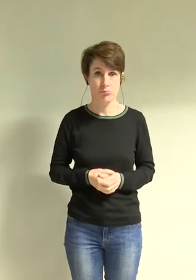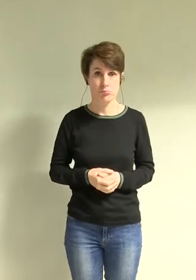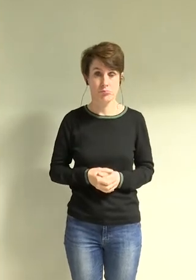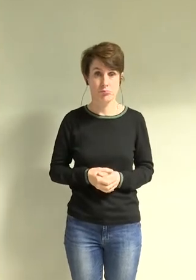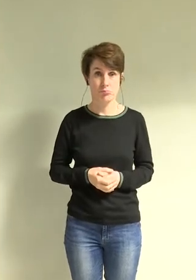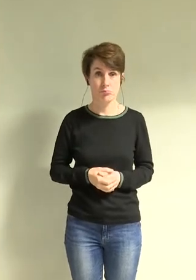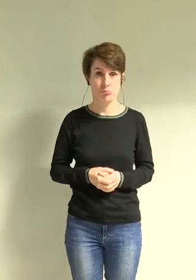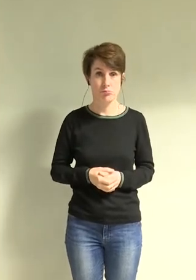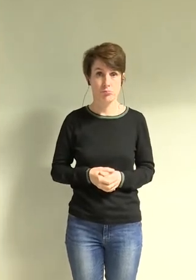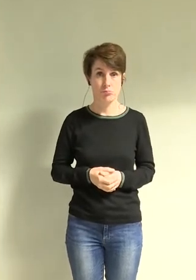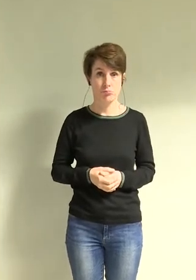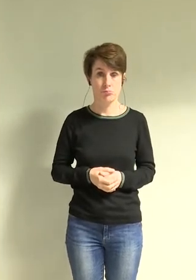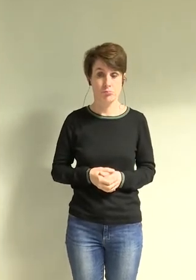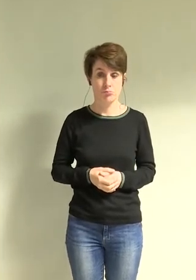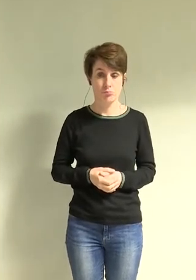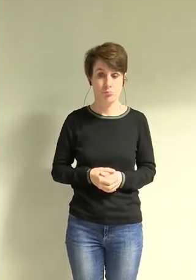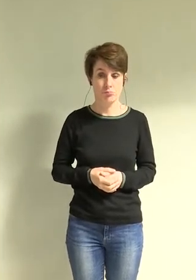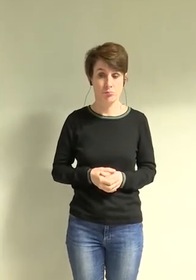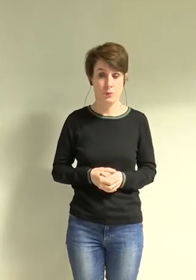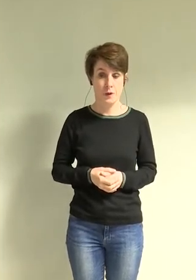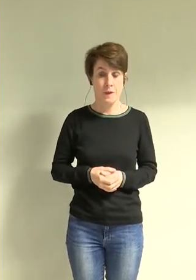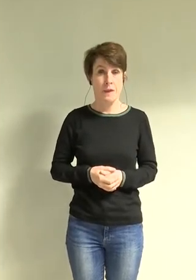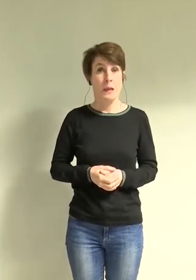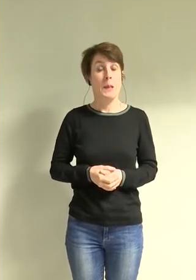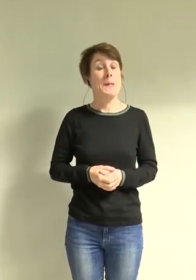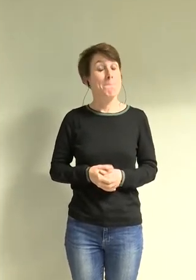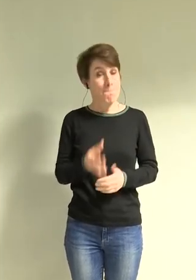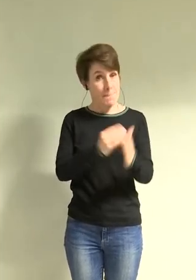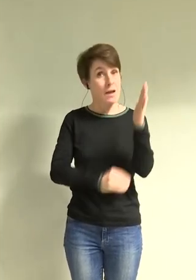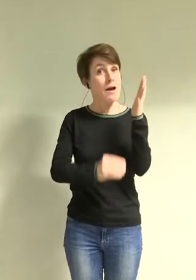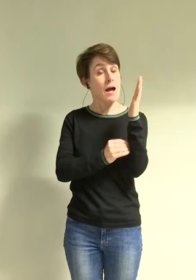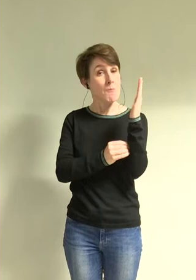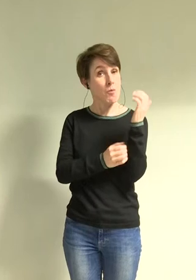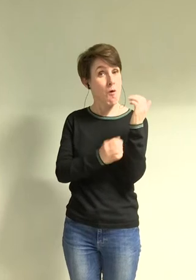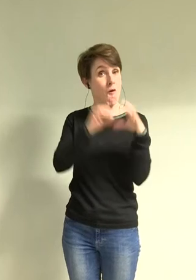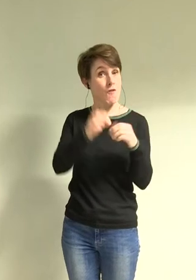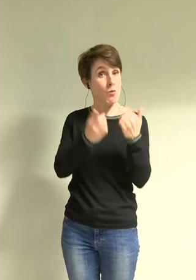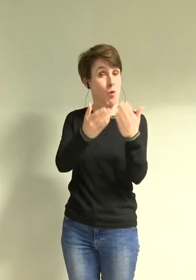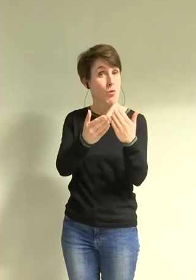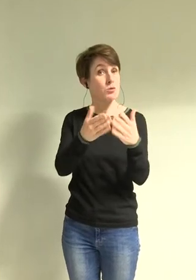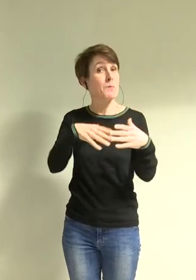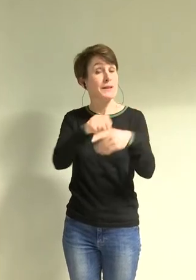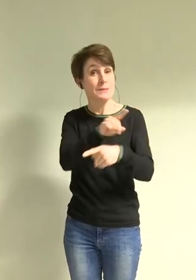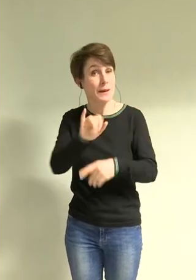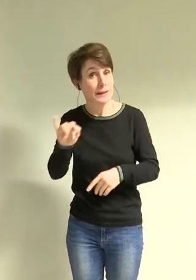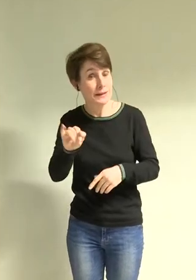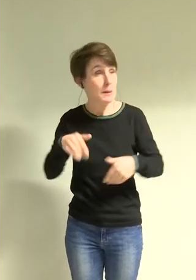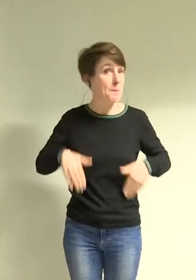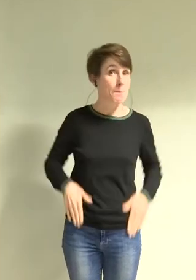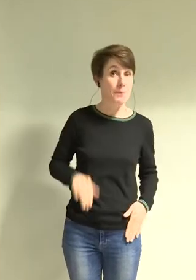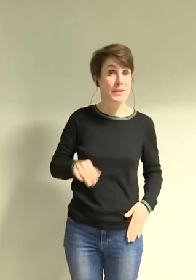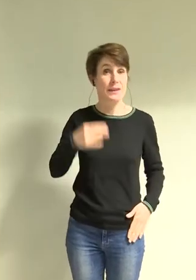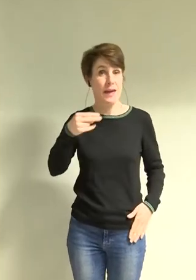on vient donc je mets cet amendement aux voix qui ne prend pas part au vote qui s'abstient nerfs